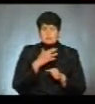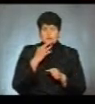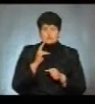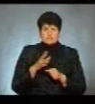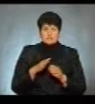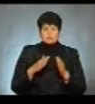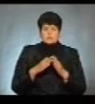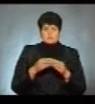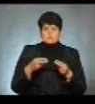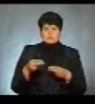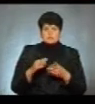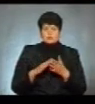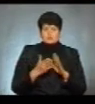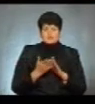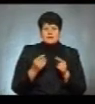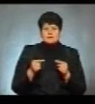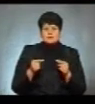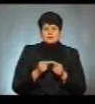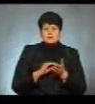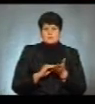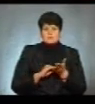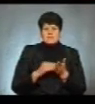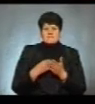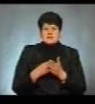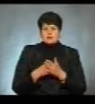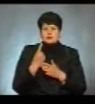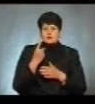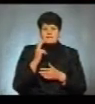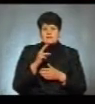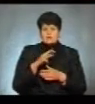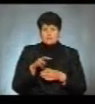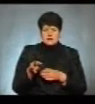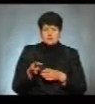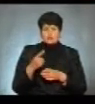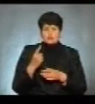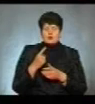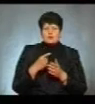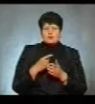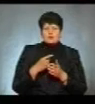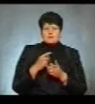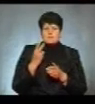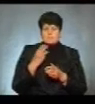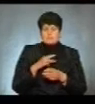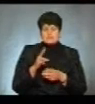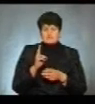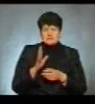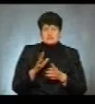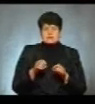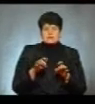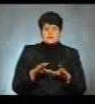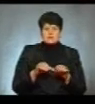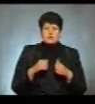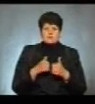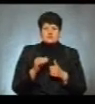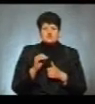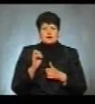будинків укладені договори, де чітко прописано вартість метра квадратного, а вартість метра квадратного за рішення чи виконавчого комітету, чи управління